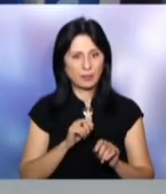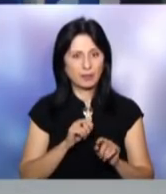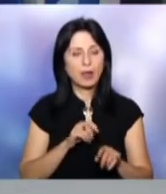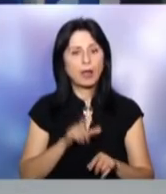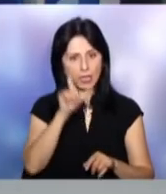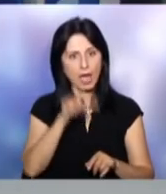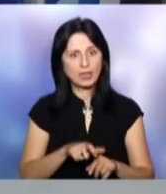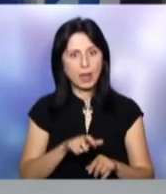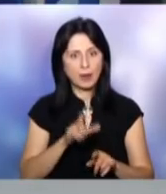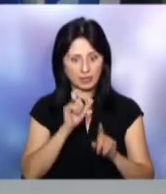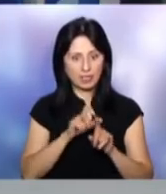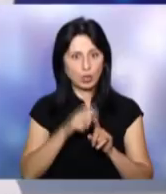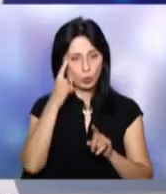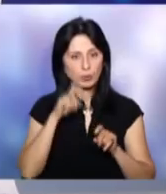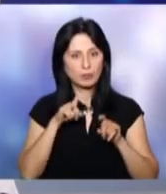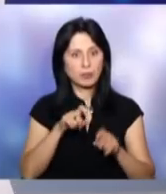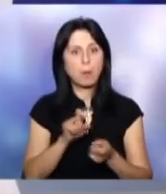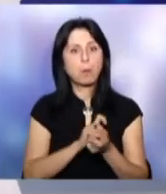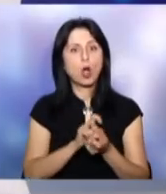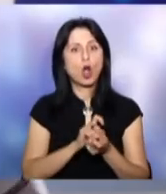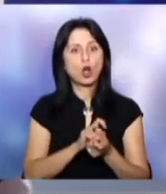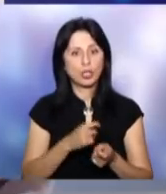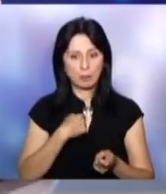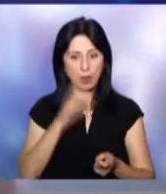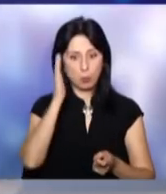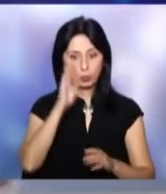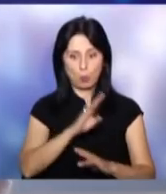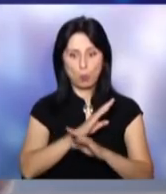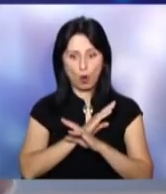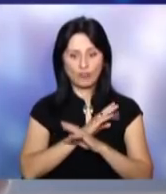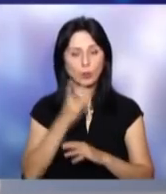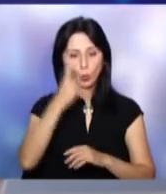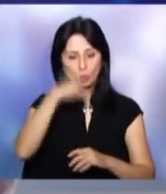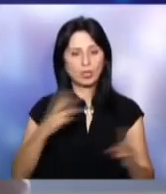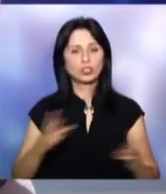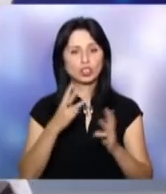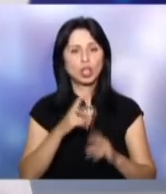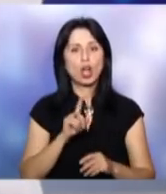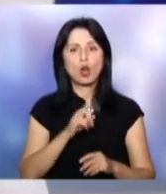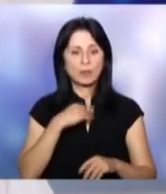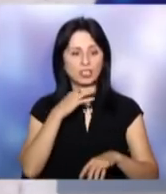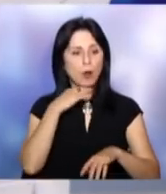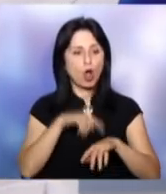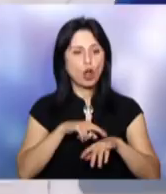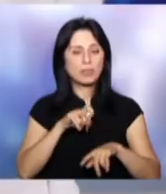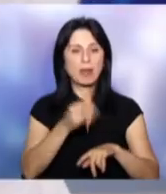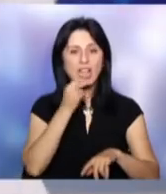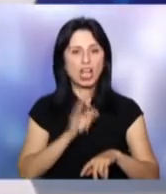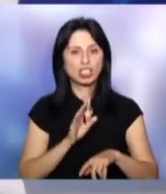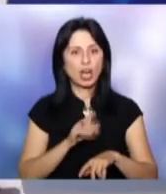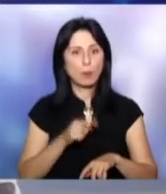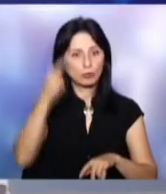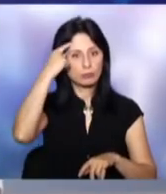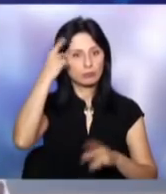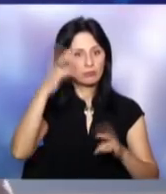მატლებმა, იმიტომ რომ ეს მატლები გონიათ რაღაც ბოროტი არსებები, რომელიც შორიდან მობლაყუნობენ მათ შესაჭმელად, როდესაც მოუკვდებით. და სინამდვილეში რომ ვკვდებით,